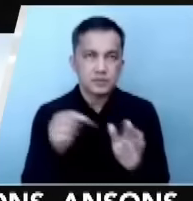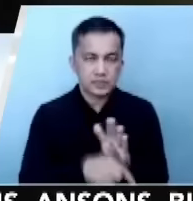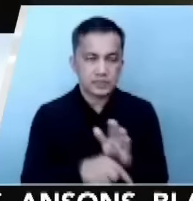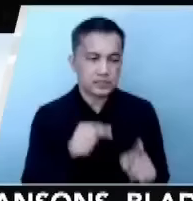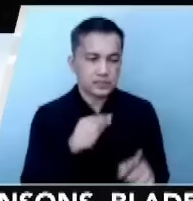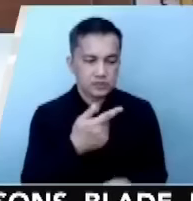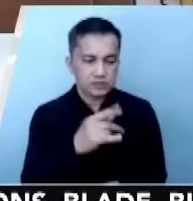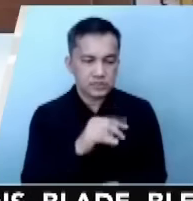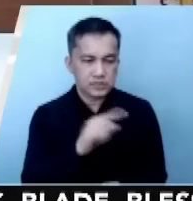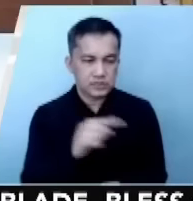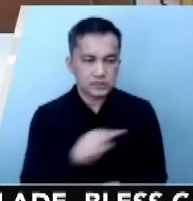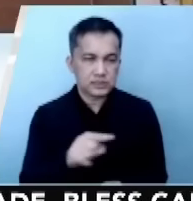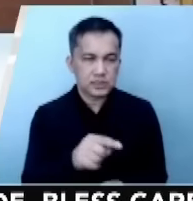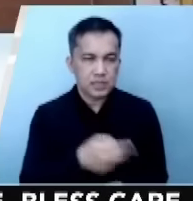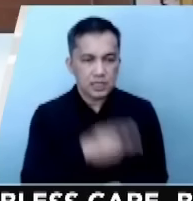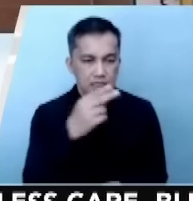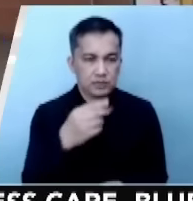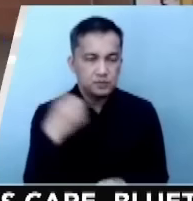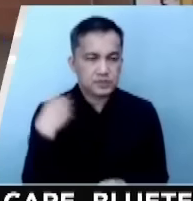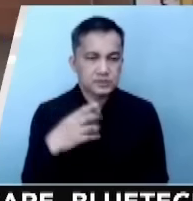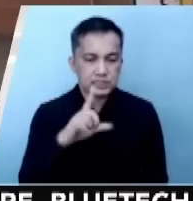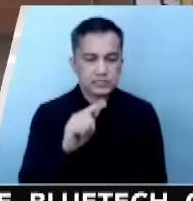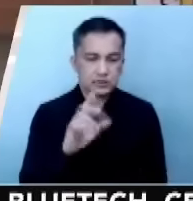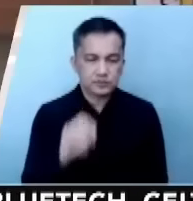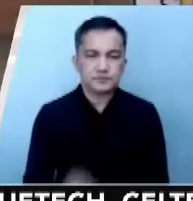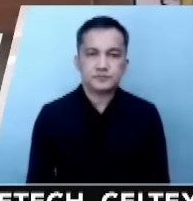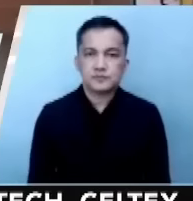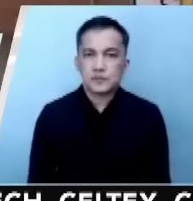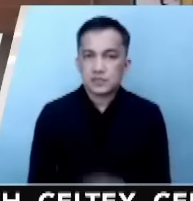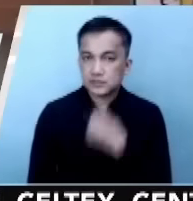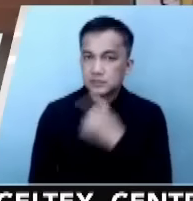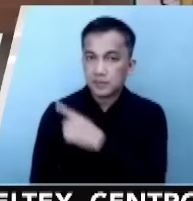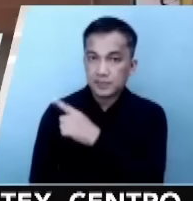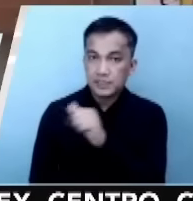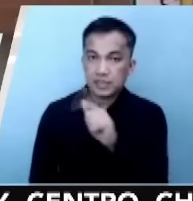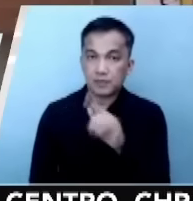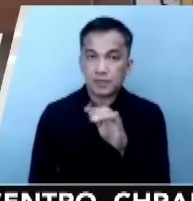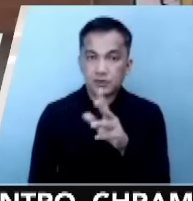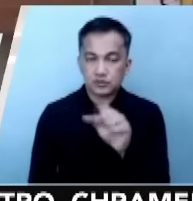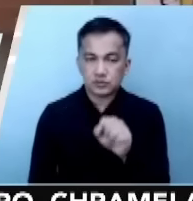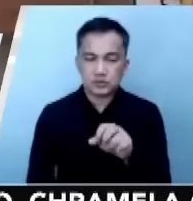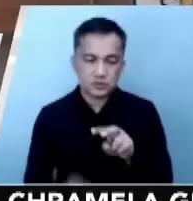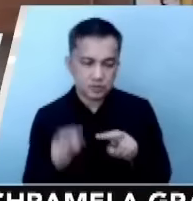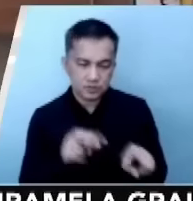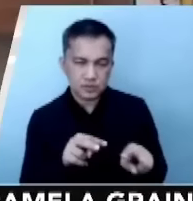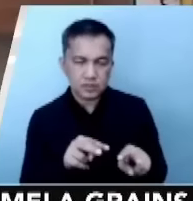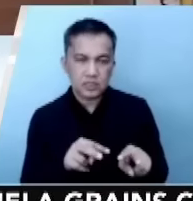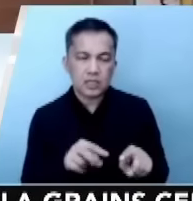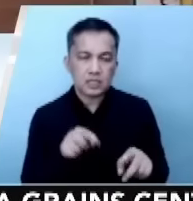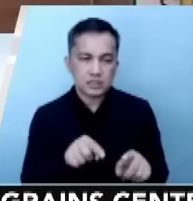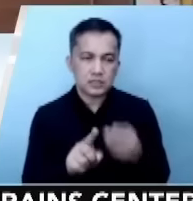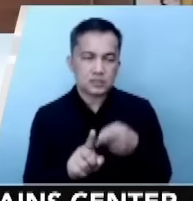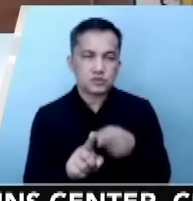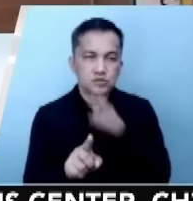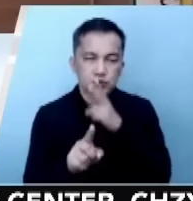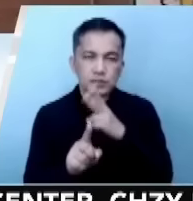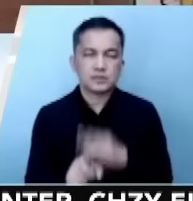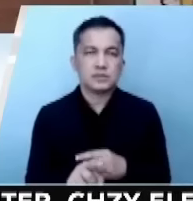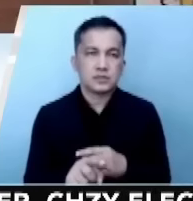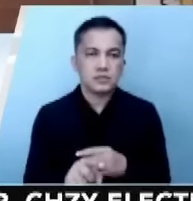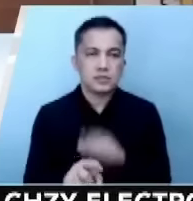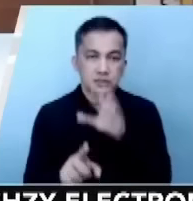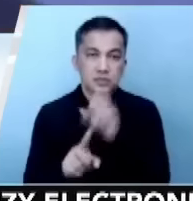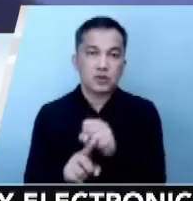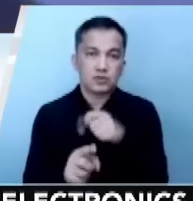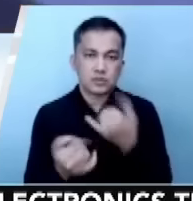ng LTO. Ayon kay Abalos, positibo raw na kinilala ng mga nakasaksi sa krimen ang suspect na hawak na ngayon ng